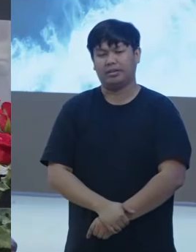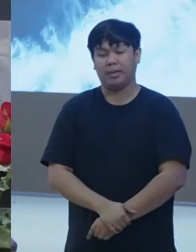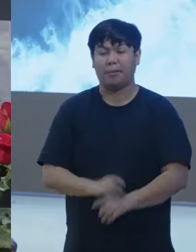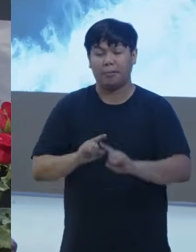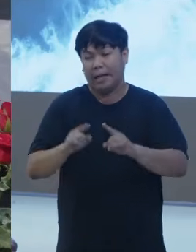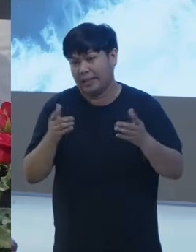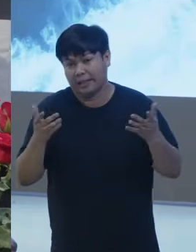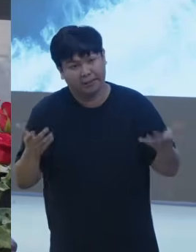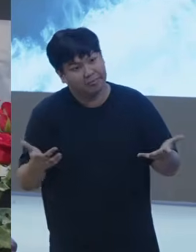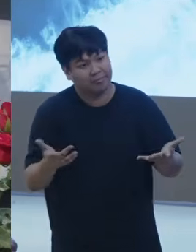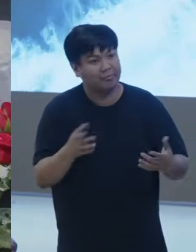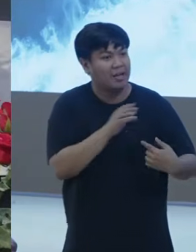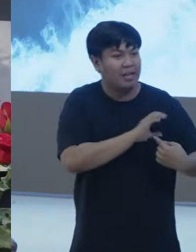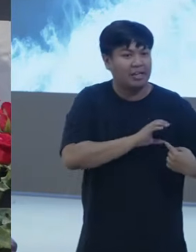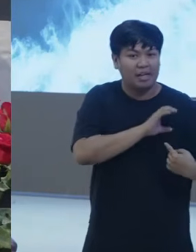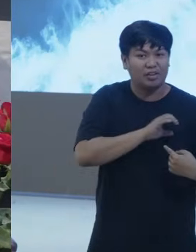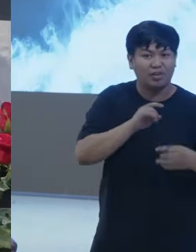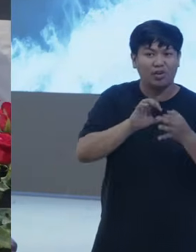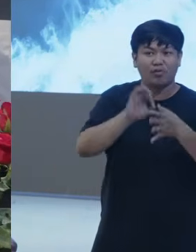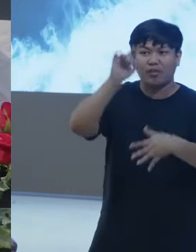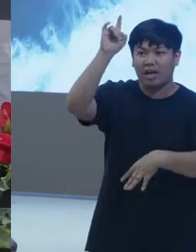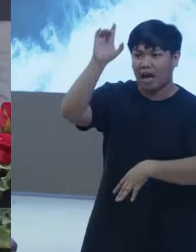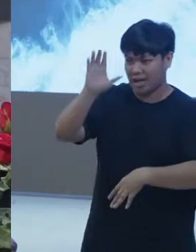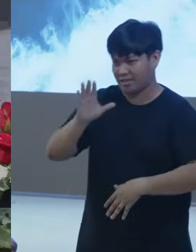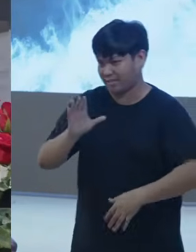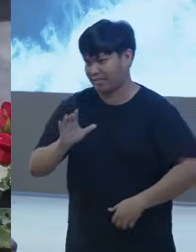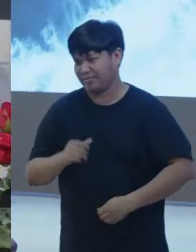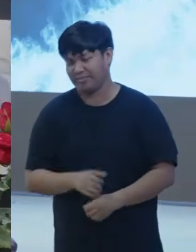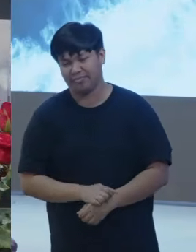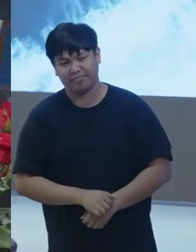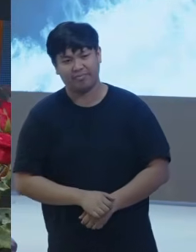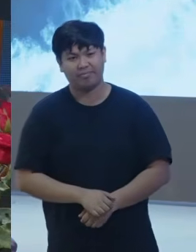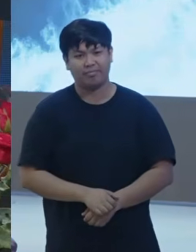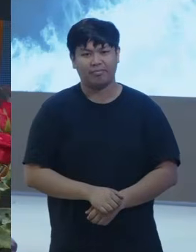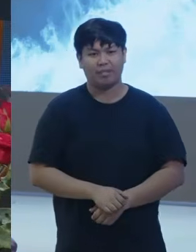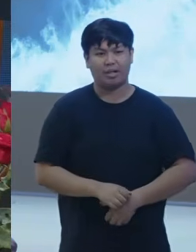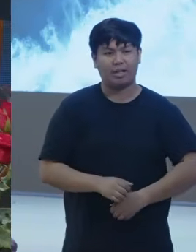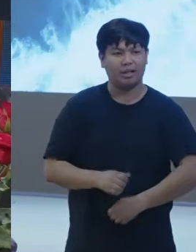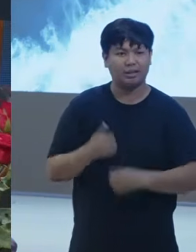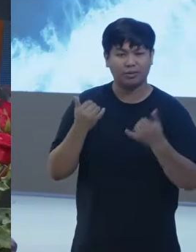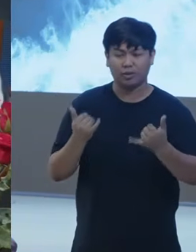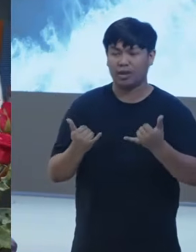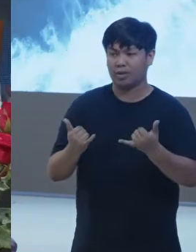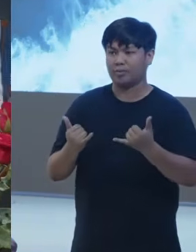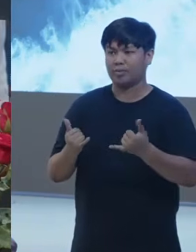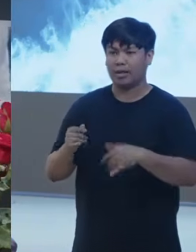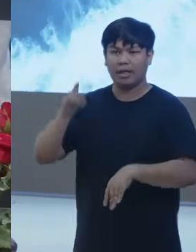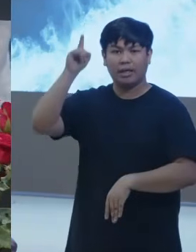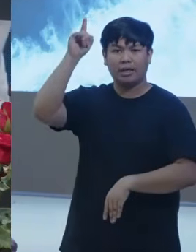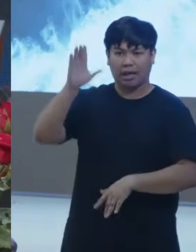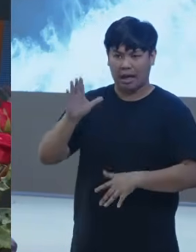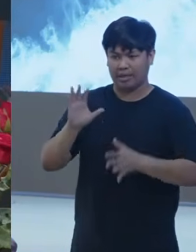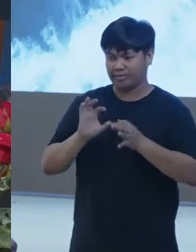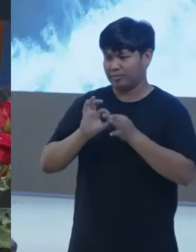Alam nyo, itong mga salitang ito, pwedeng i-apply natin sa kaugnayan ng Diyos kay